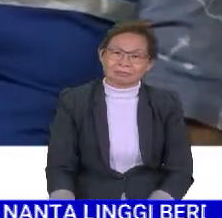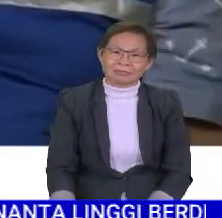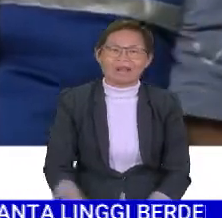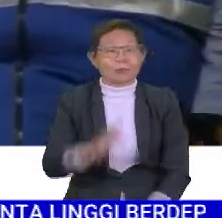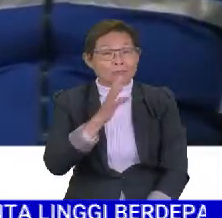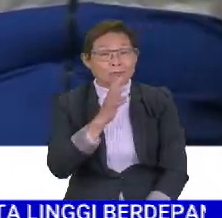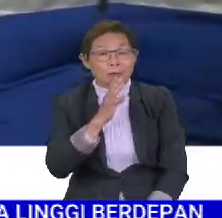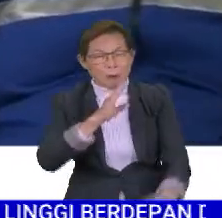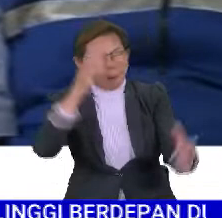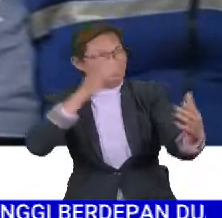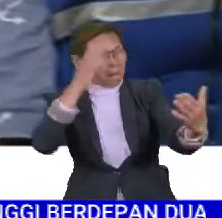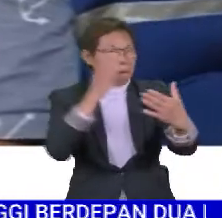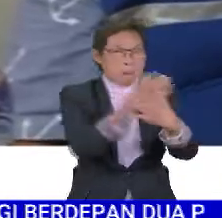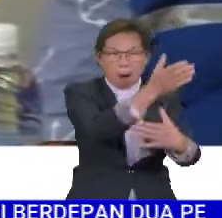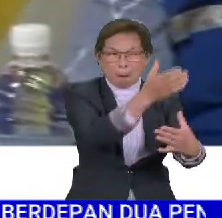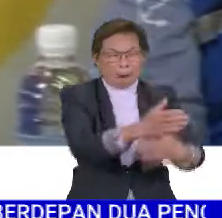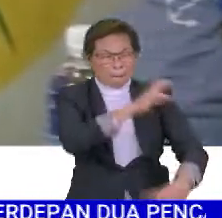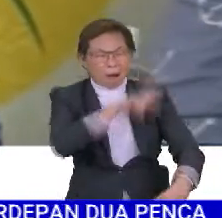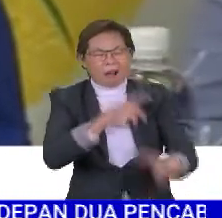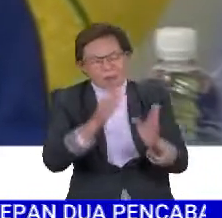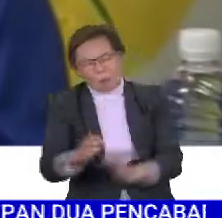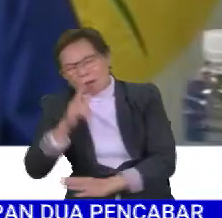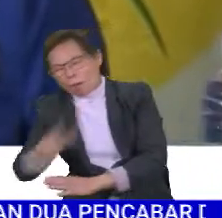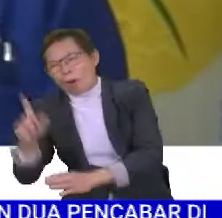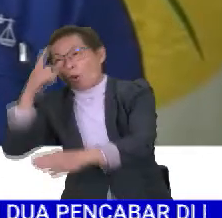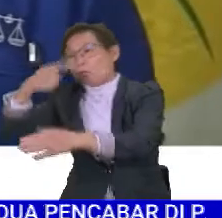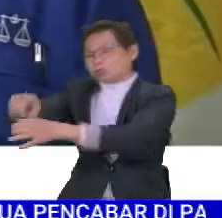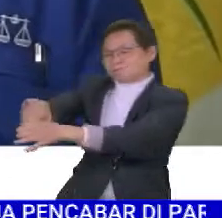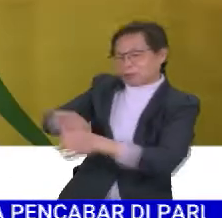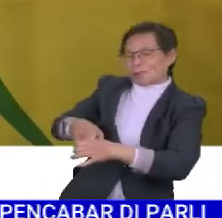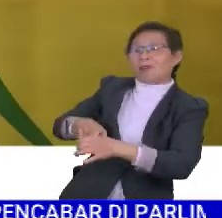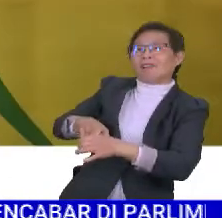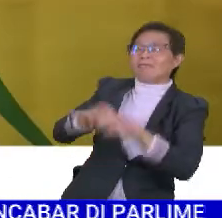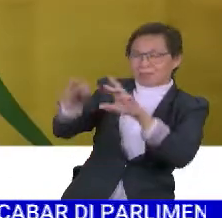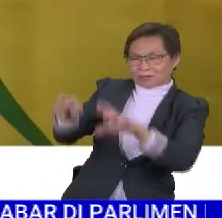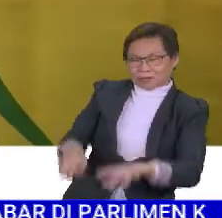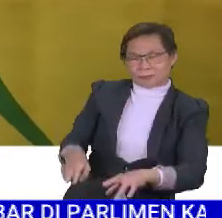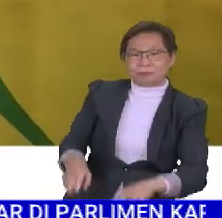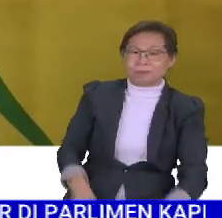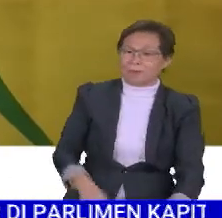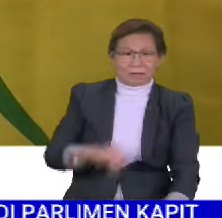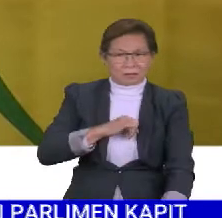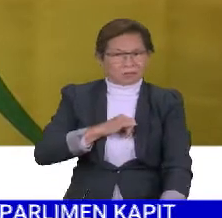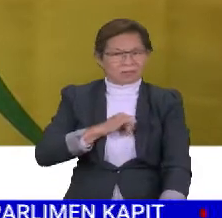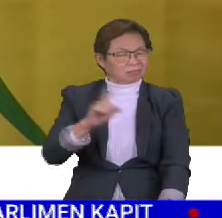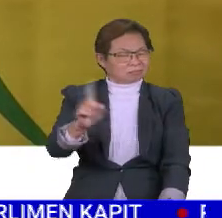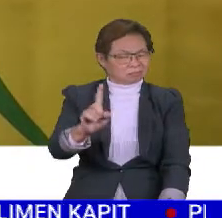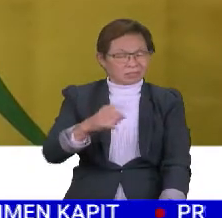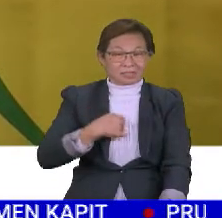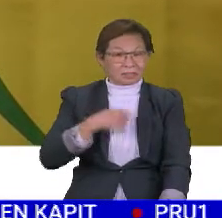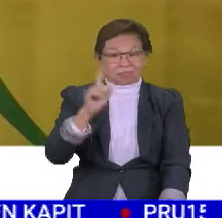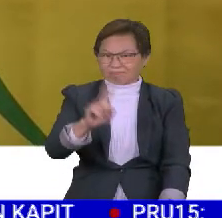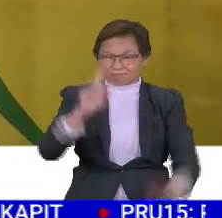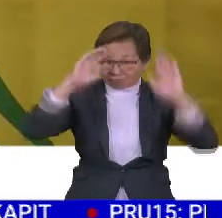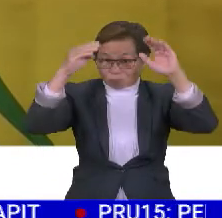Tambah beliau, serangan pribadi merupakan strategi lama dalam menambat hati rakyat. Saya tidak memberikan fokus langsung setakat